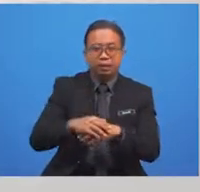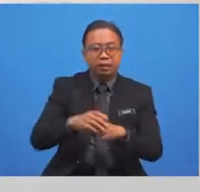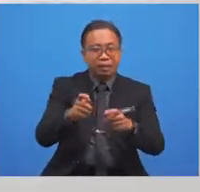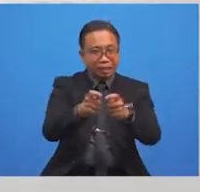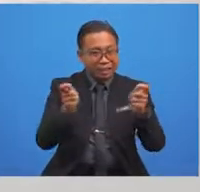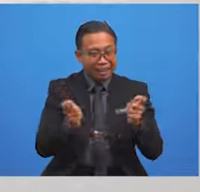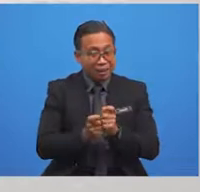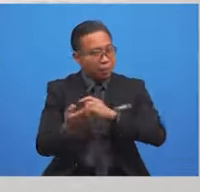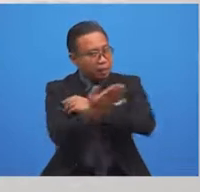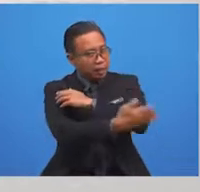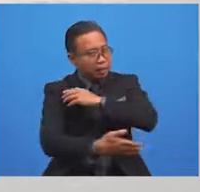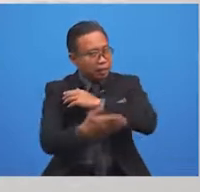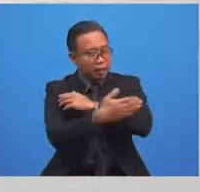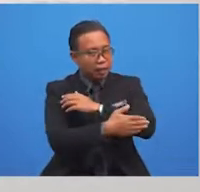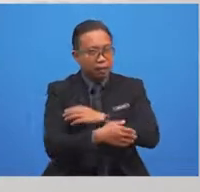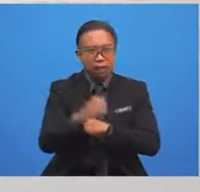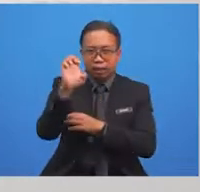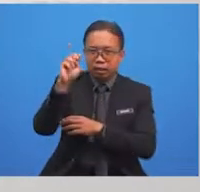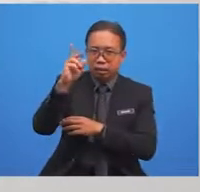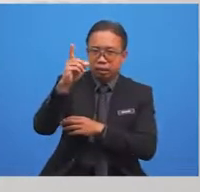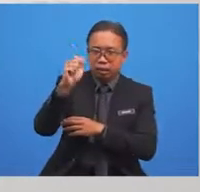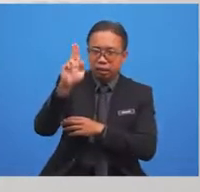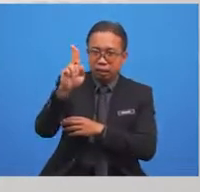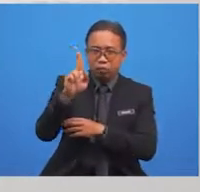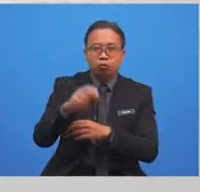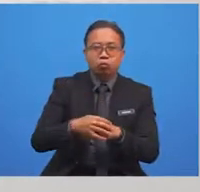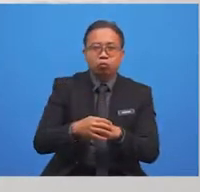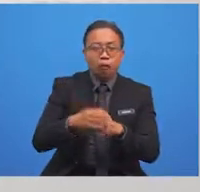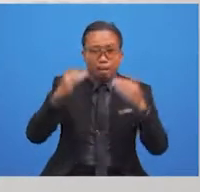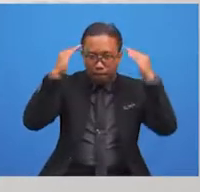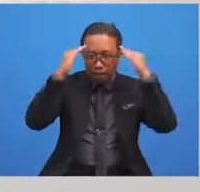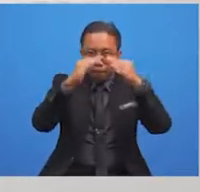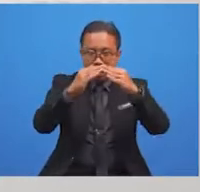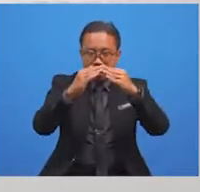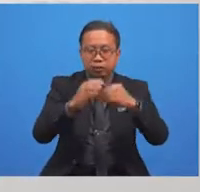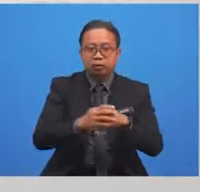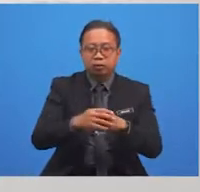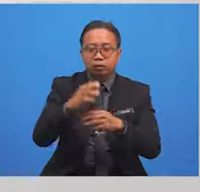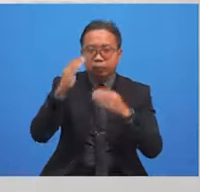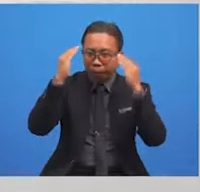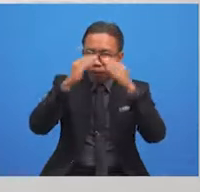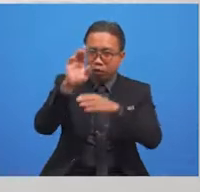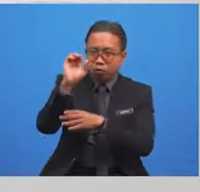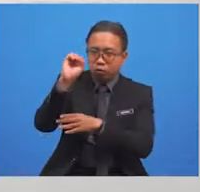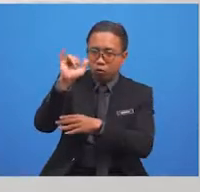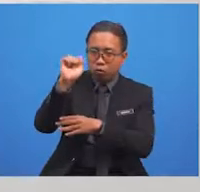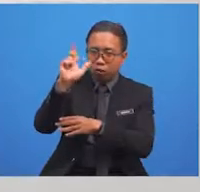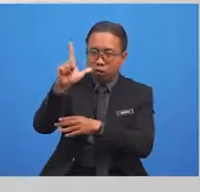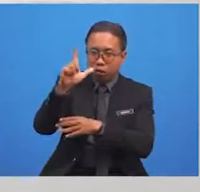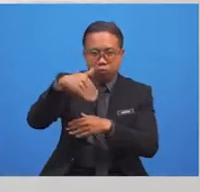Negara, Taman Negara Endau Rumpin, Taman Negeri Royal Belum dan